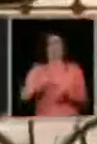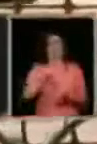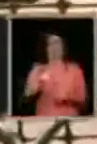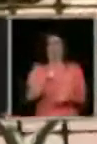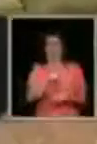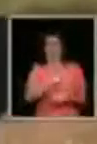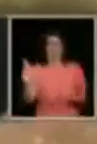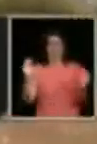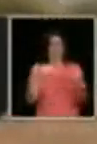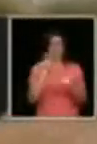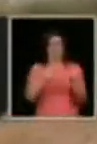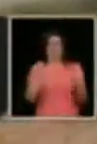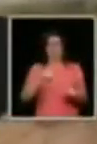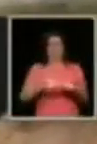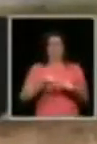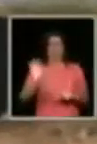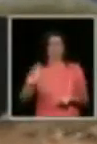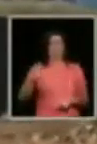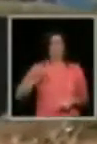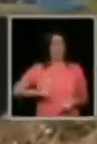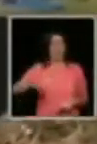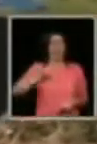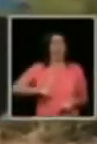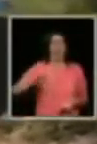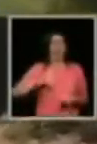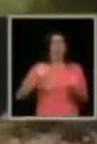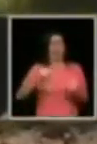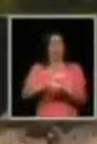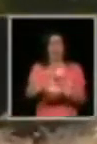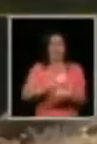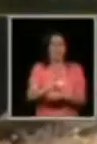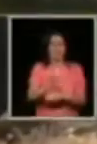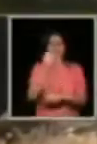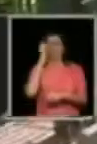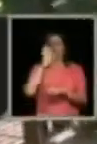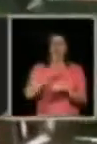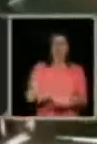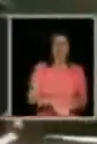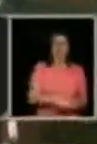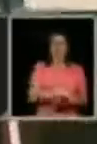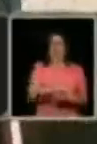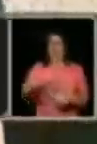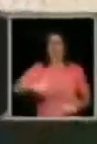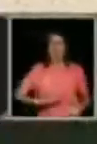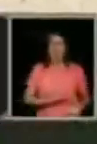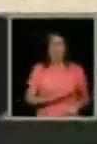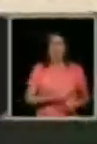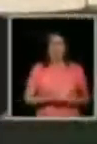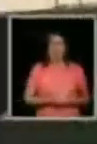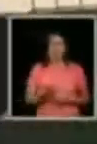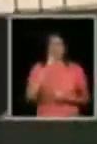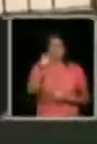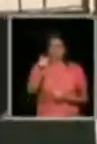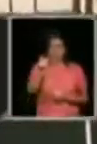שוורץ? אז אנחנו מדברים בעצם על אמיר שוורץ. כמו שאמרת, הוא פקיד סעד ראשי בשירות למפגר כבר המון שנים, כבר 30 שנה